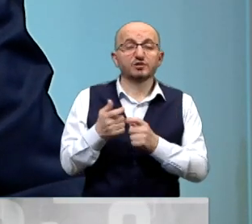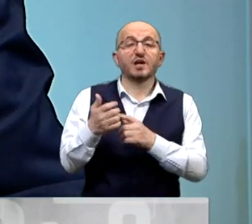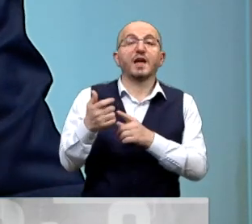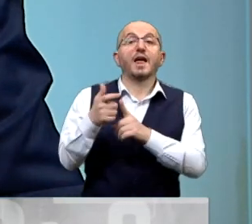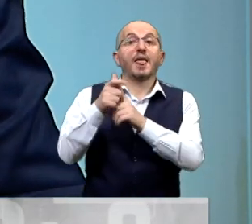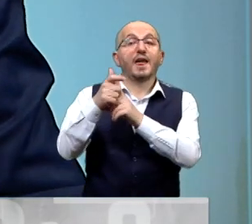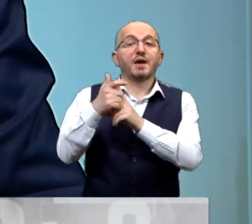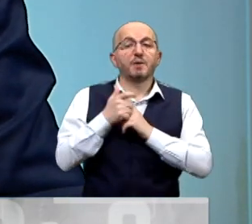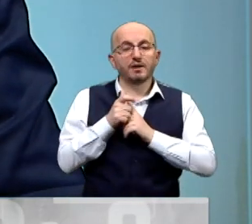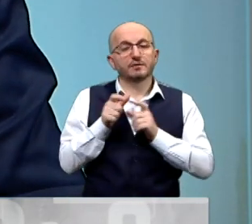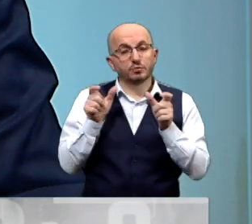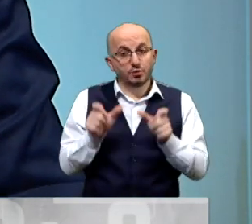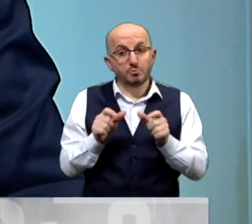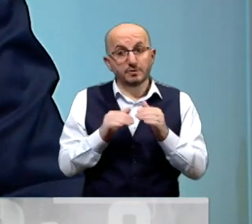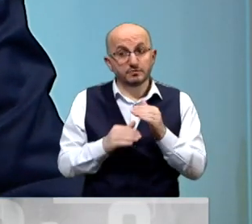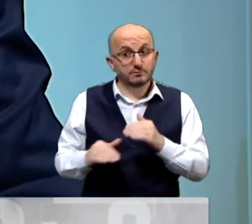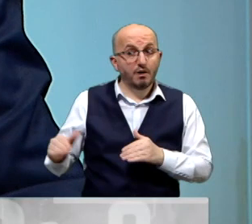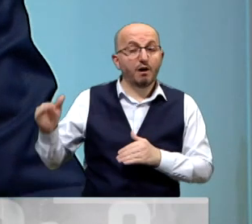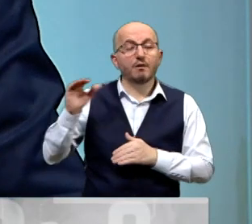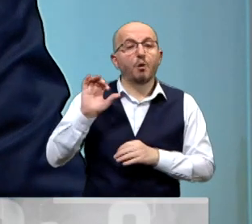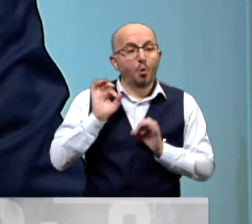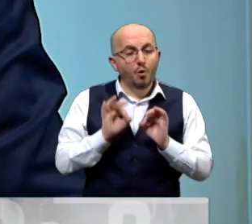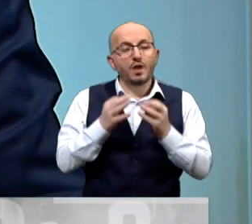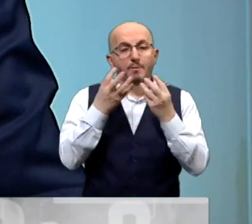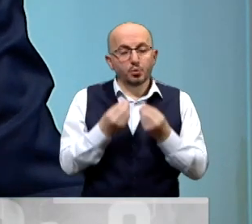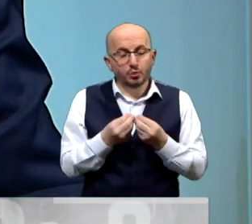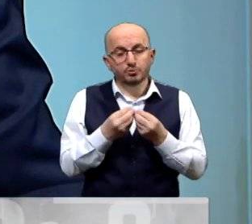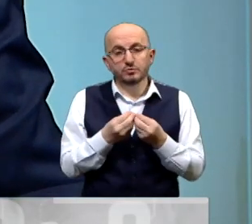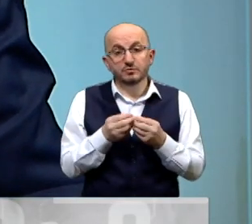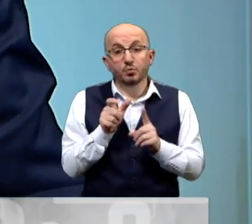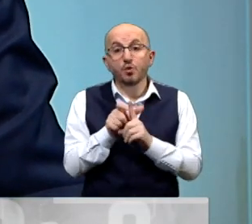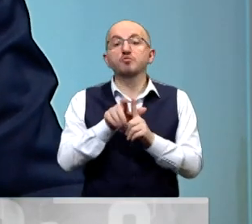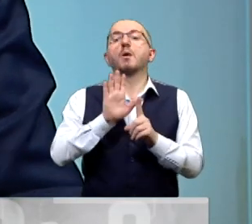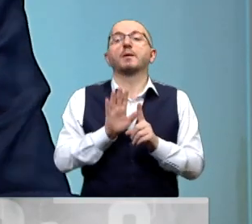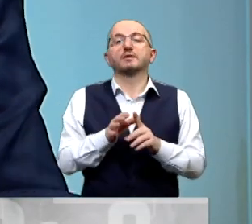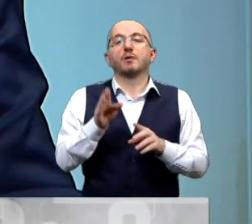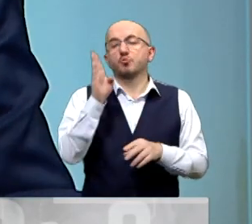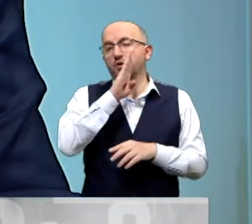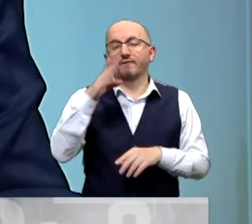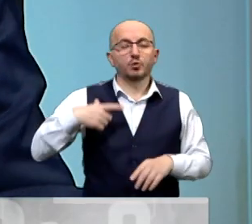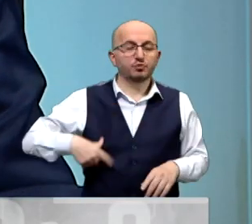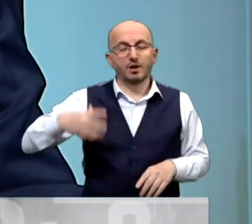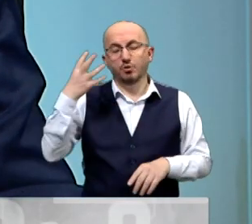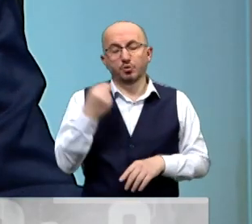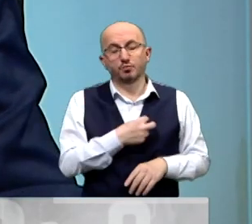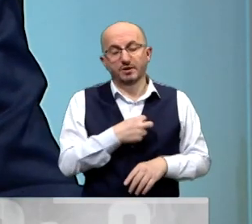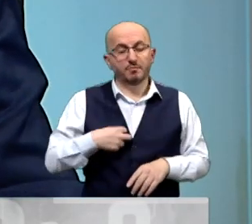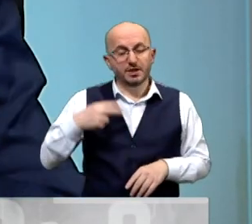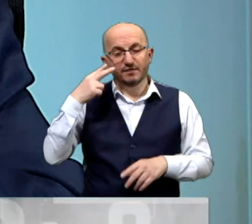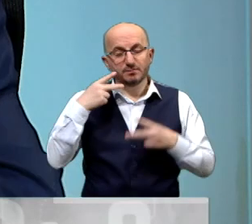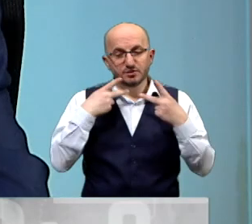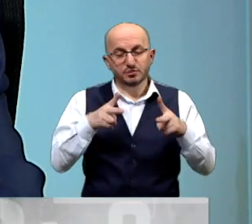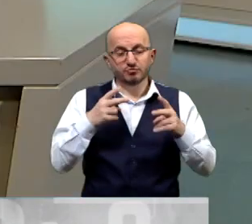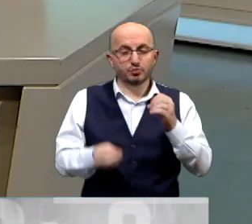ne kadar önemli olduğunu etmemenin de Münafıkın vasfı olduğunu Peygamberimizin beyanları ile ortaya